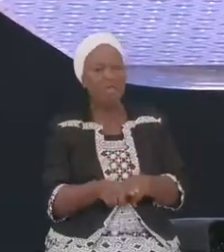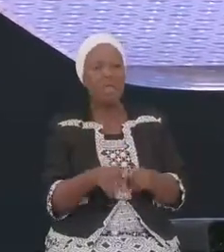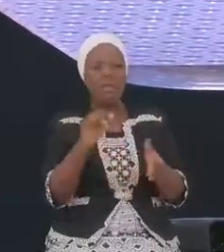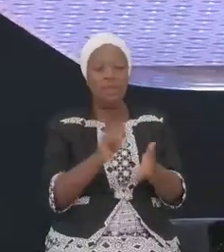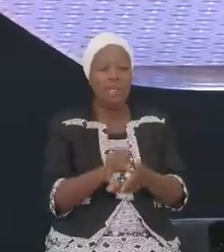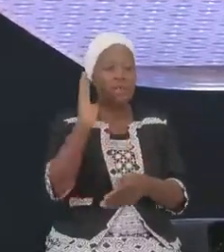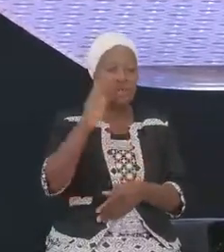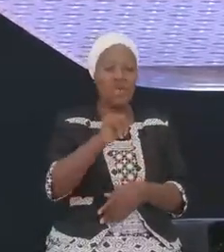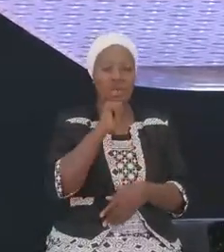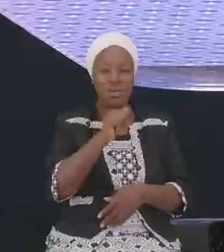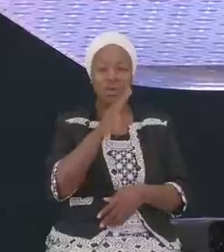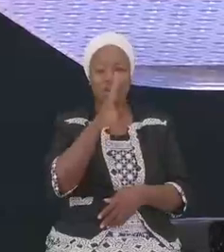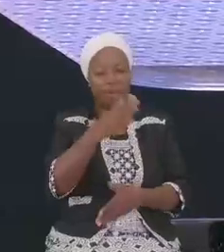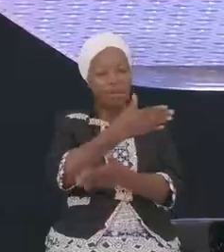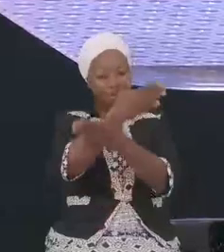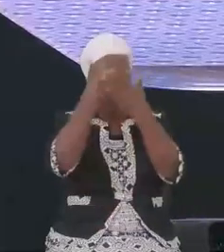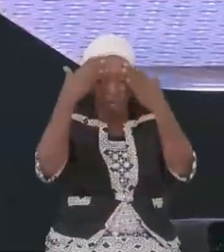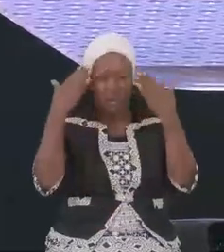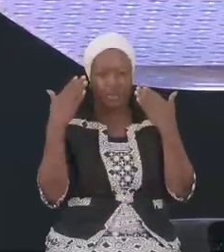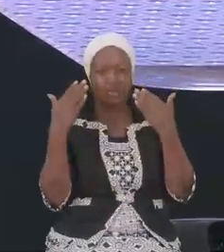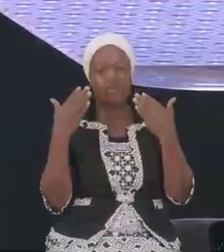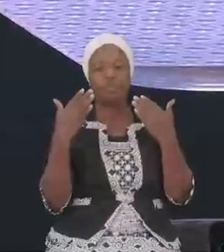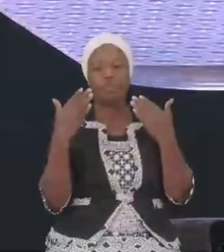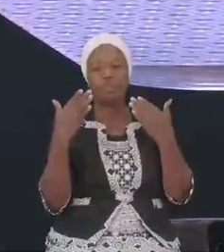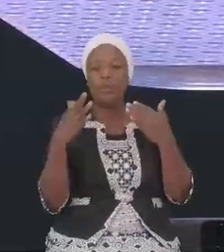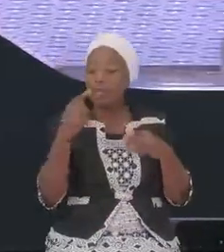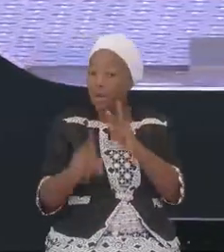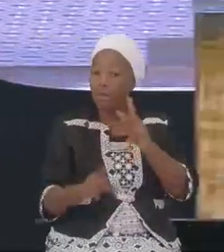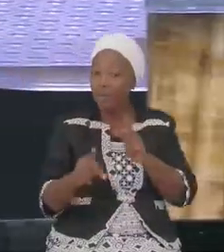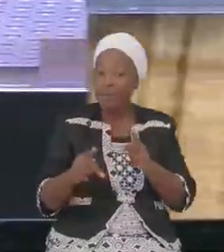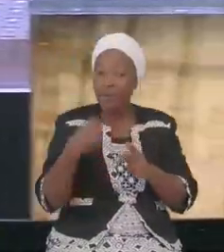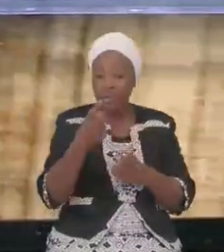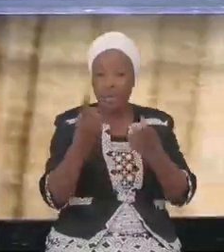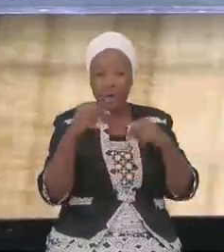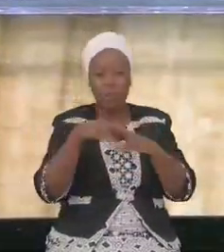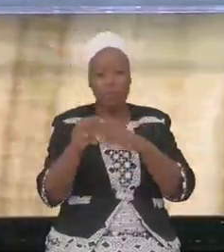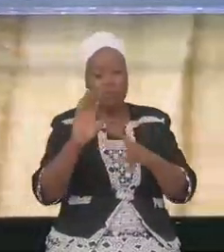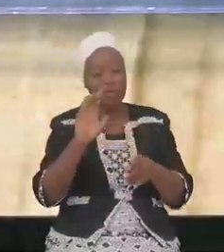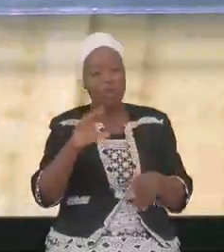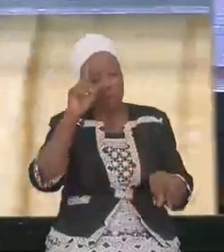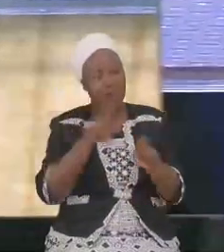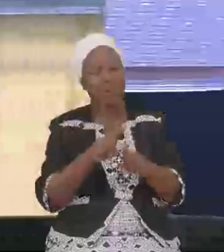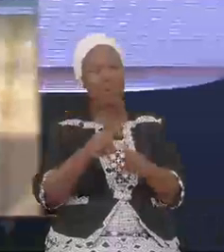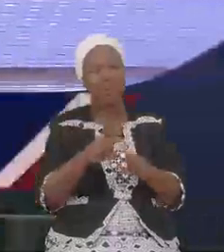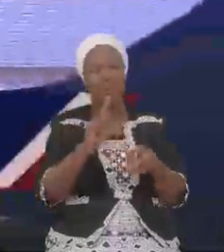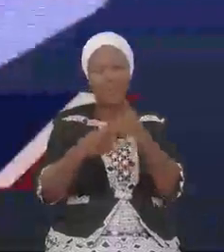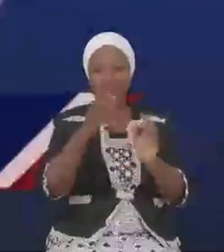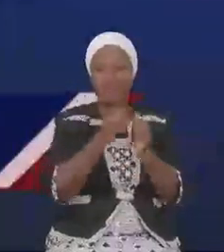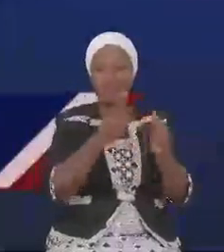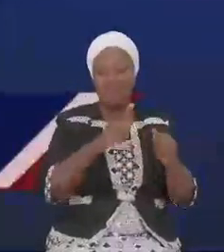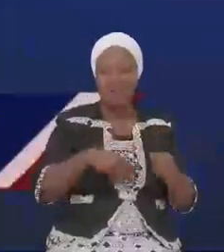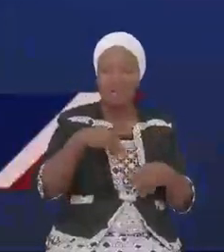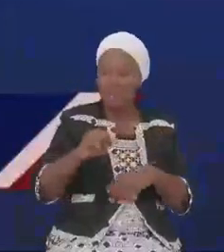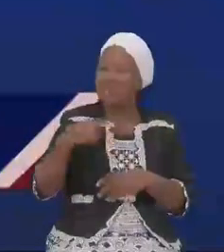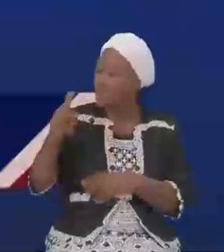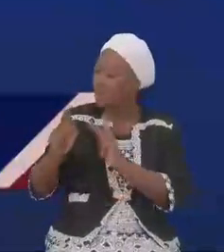ne soit jamais oubliée. Les gens qui viennent dans une relation d'alliance avec le Seigneur, ils disent